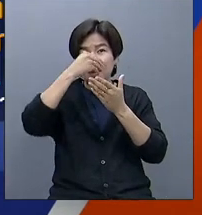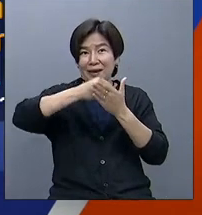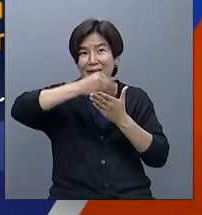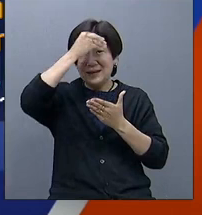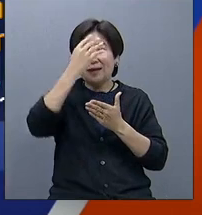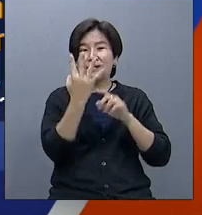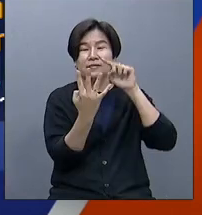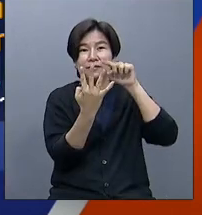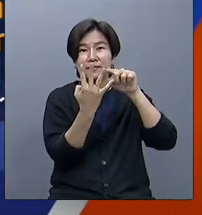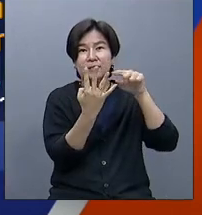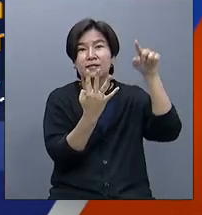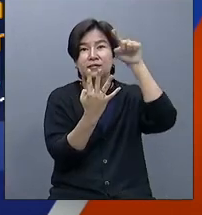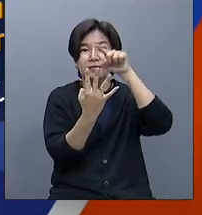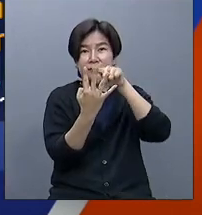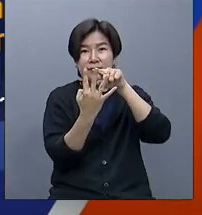ศึกษาธิการ